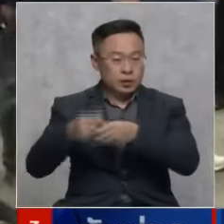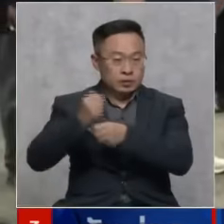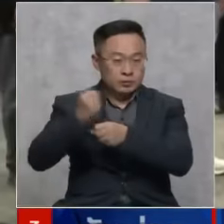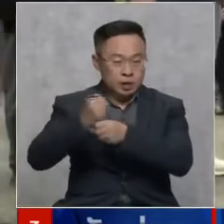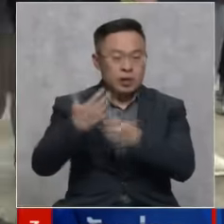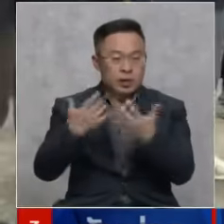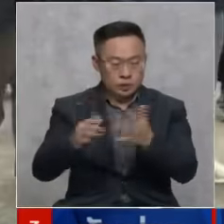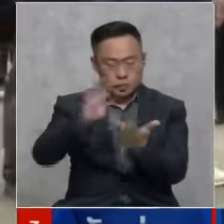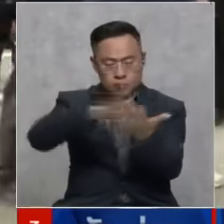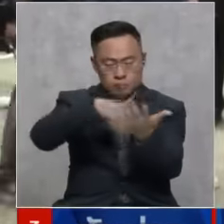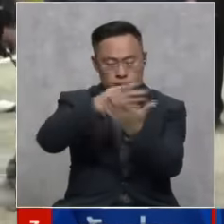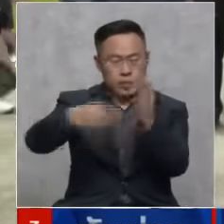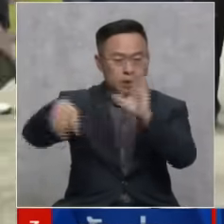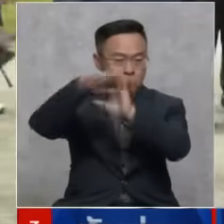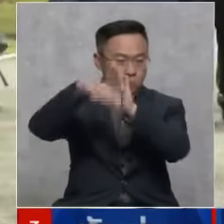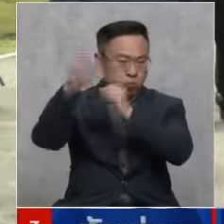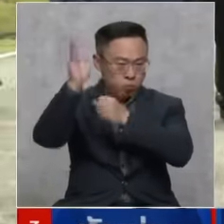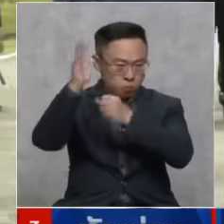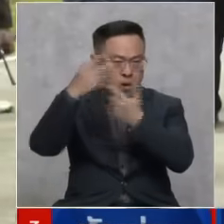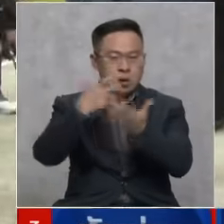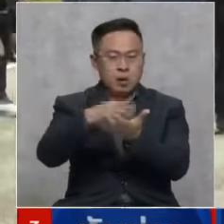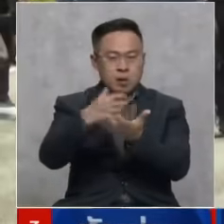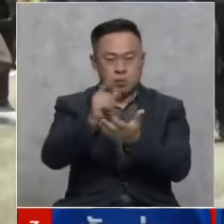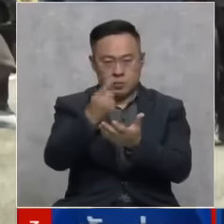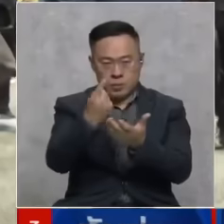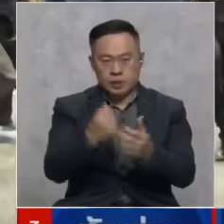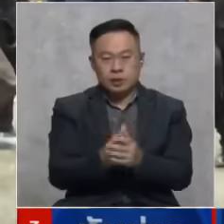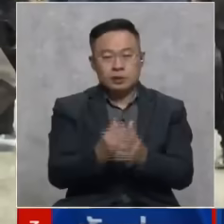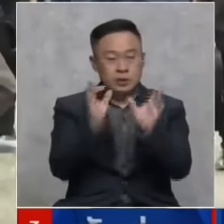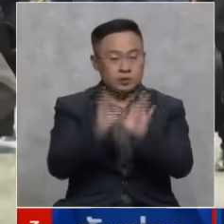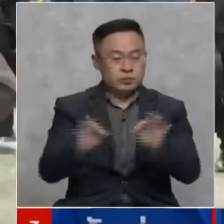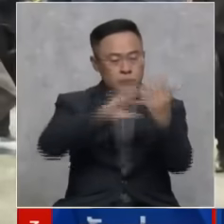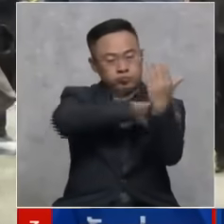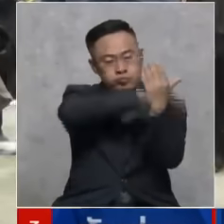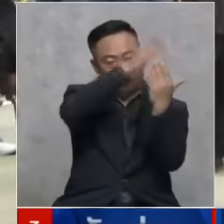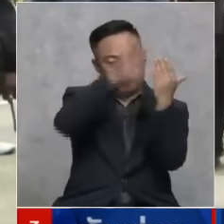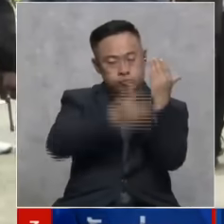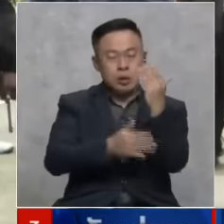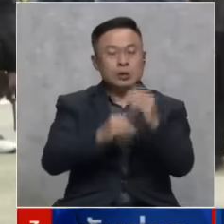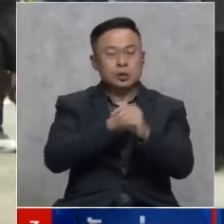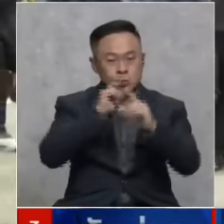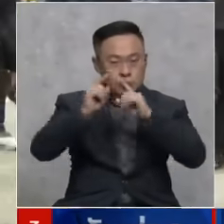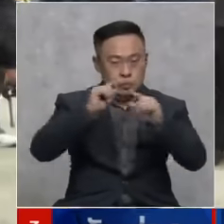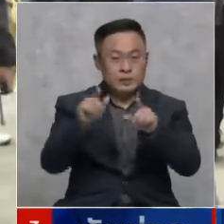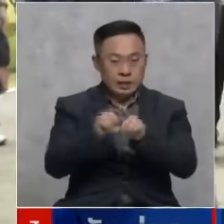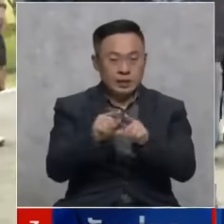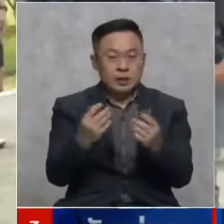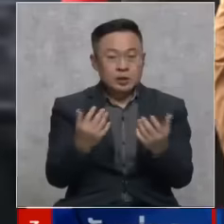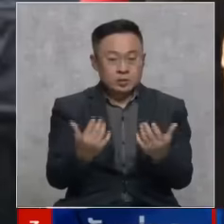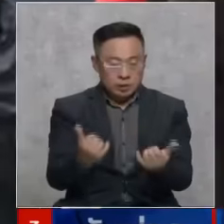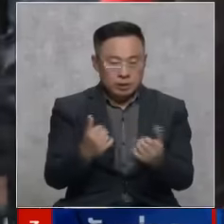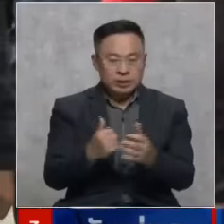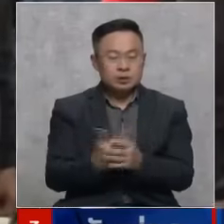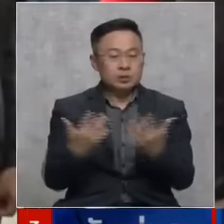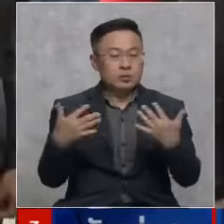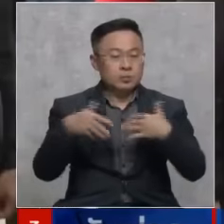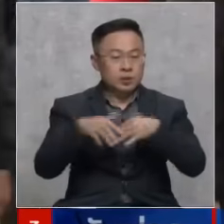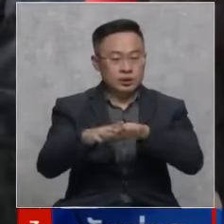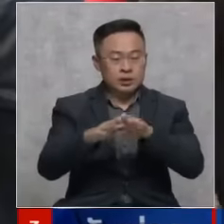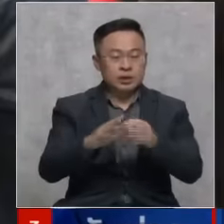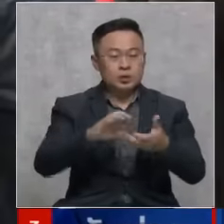ราบอีกครั้งหนึ่งนะคะนายกบอกด้วยคุณผู้ชมการสานสัมพันธ์ไมตรีกับประเทศจีนโดยเฉพาะการขอหมีแพนด้ามาเ